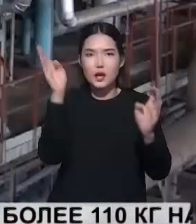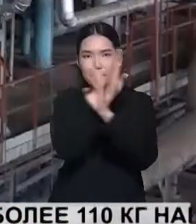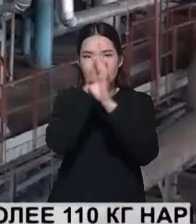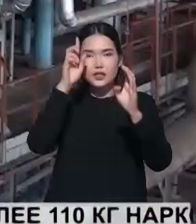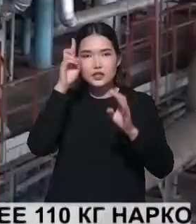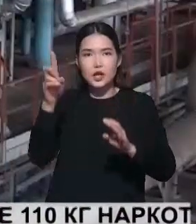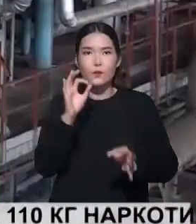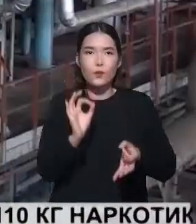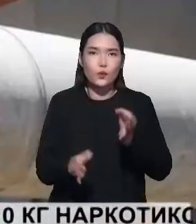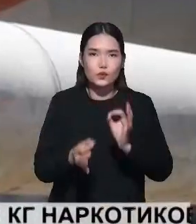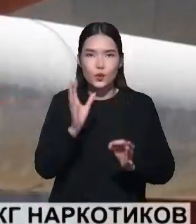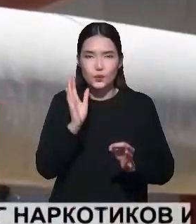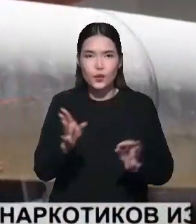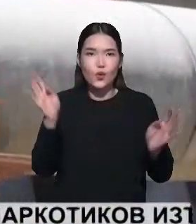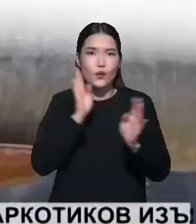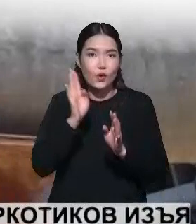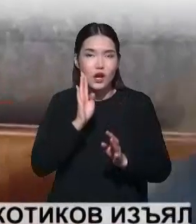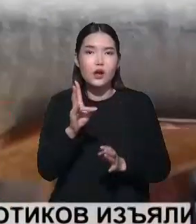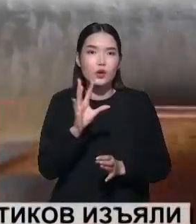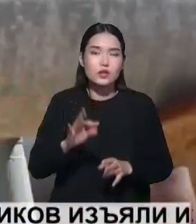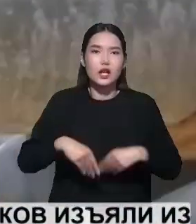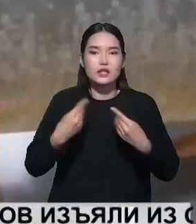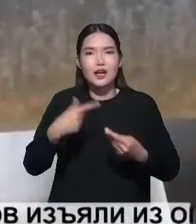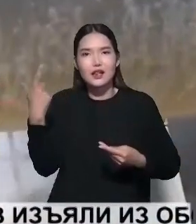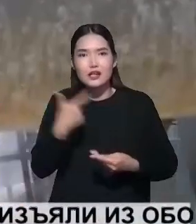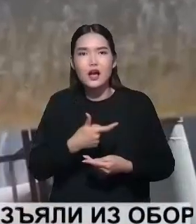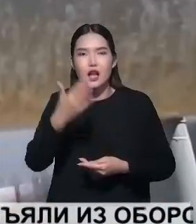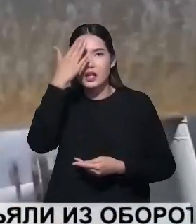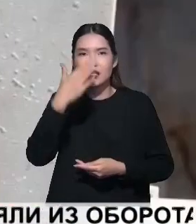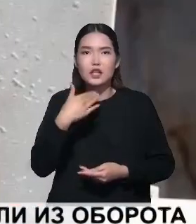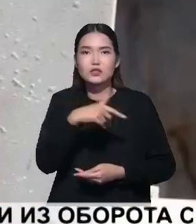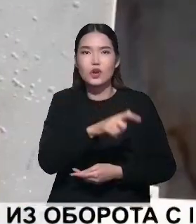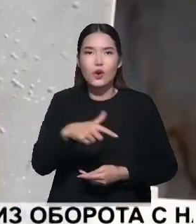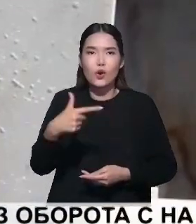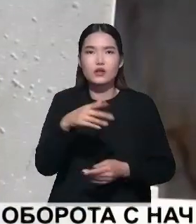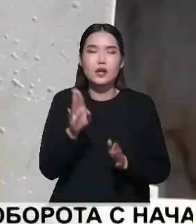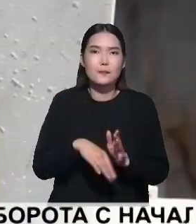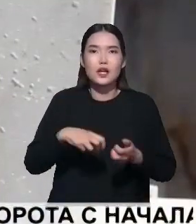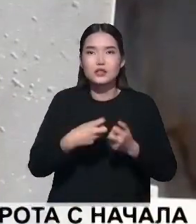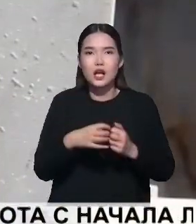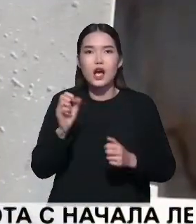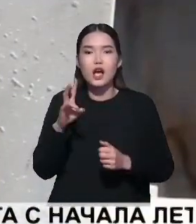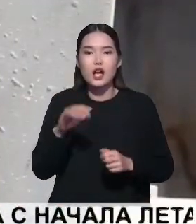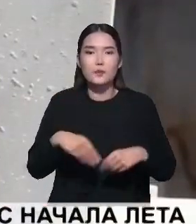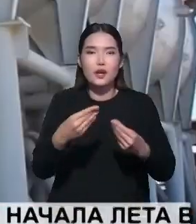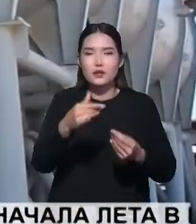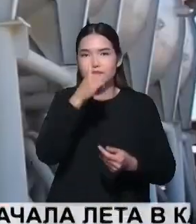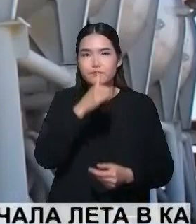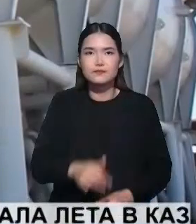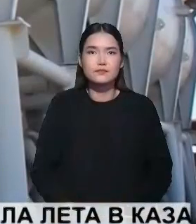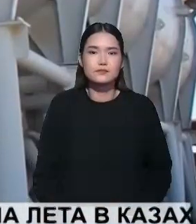чиновников, стабилизирует водоснабжение, однако дать гарантию, что лето для горожан пройдет без перебоев, Аким давать не стал.